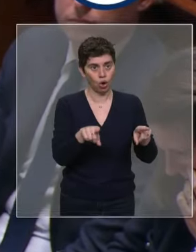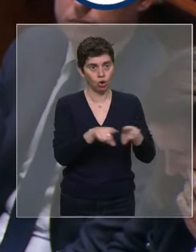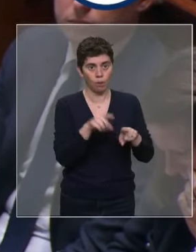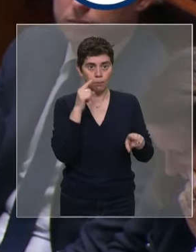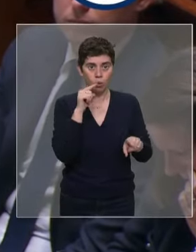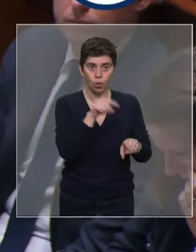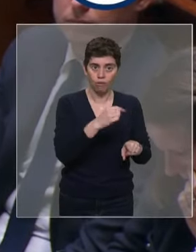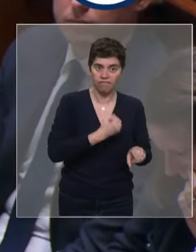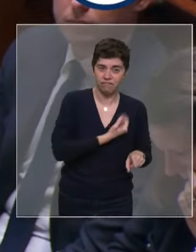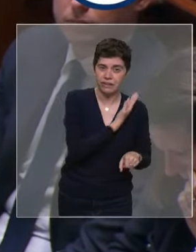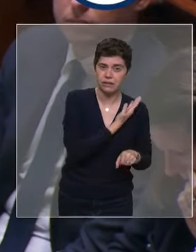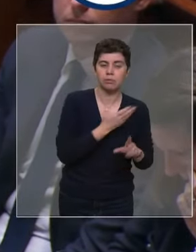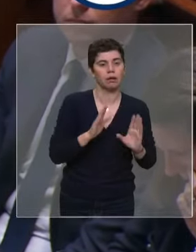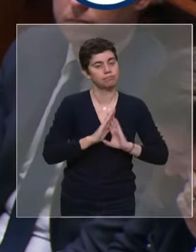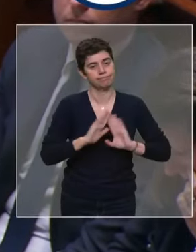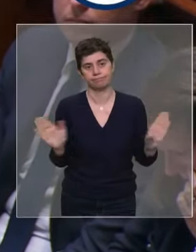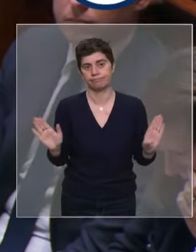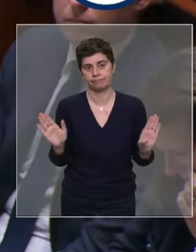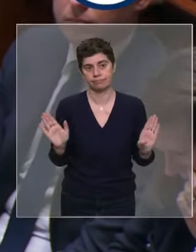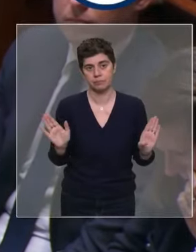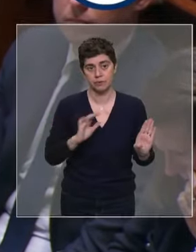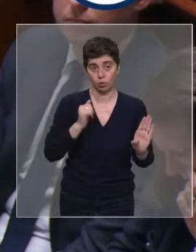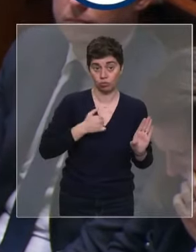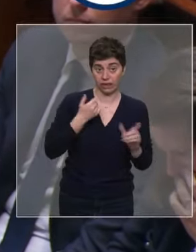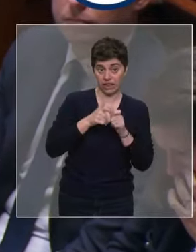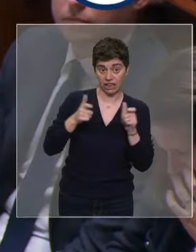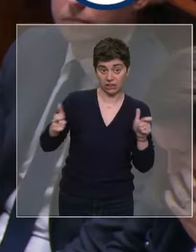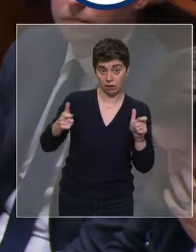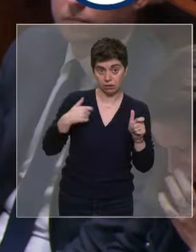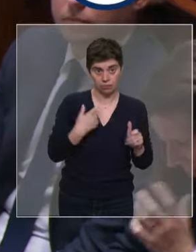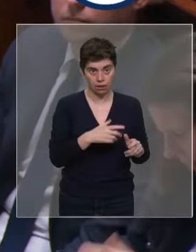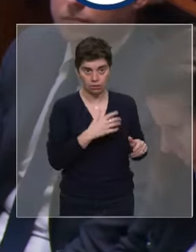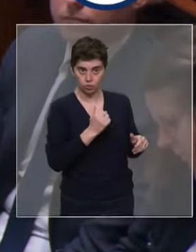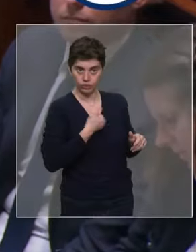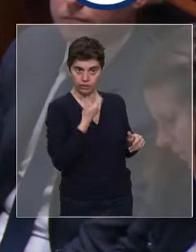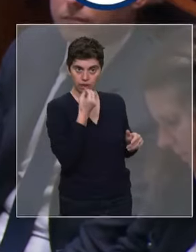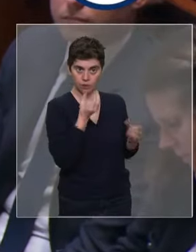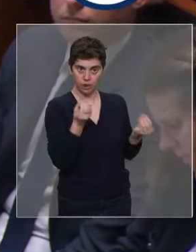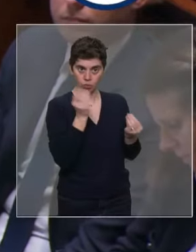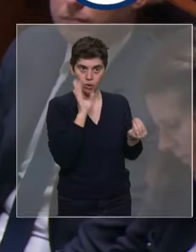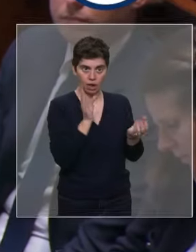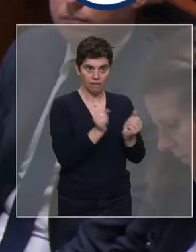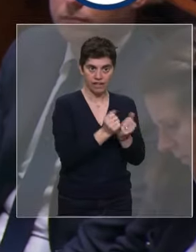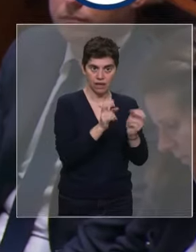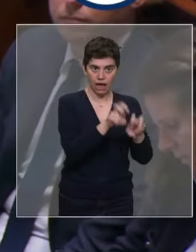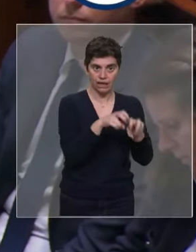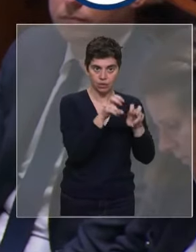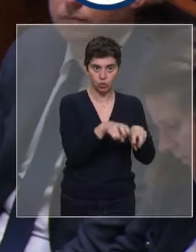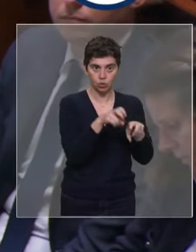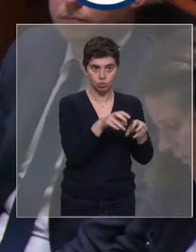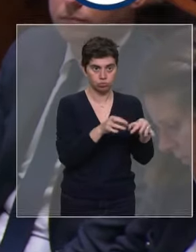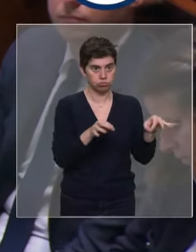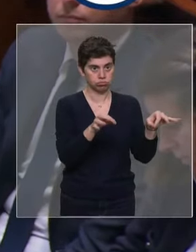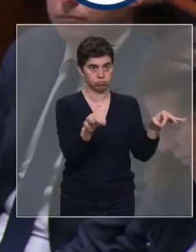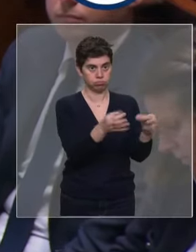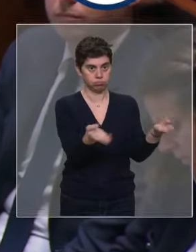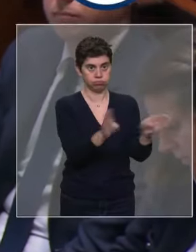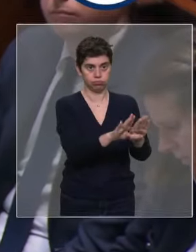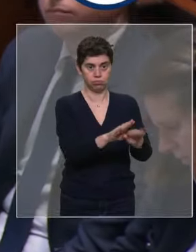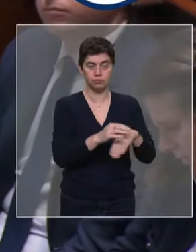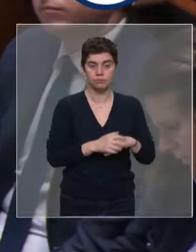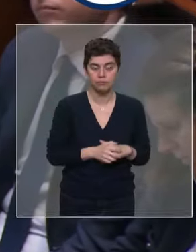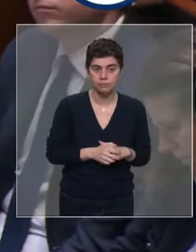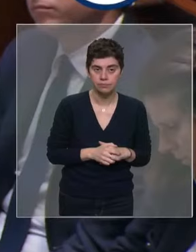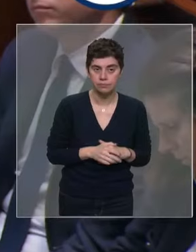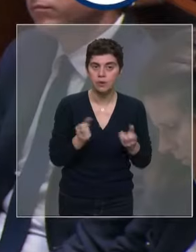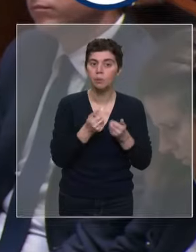nous aurons gagné en souveraineté industrielle, nous l'aurons perdu en souveraineté alimentaire. La nouveauté, c'est qu'au cours de ces dernières années,